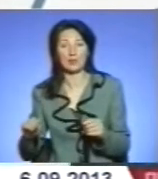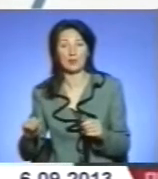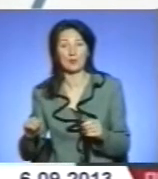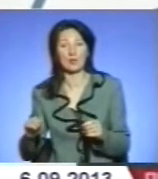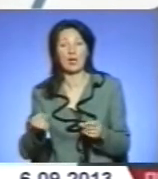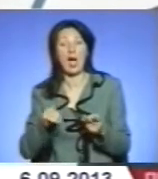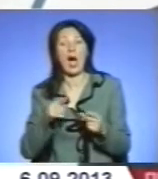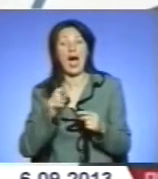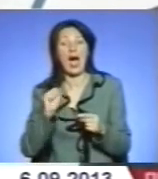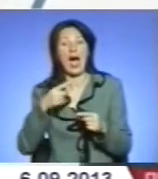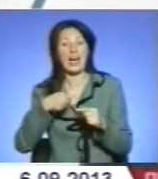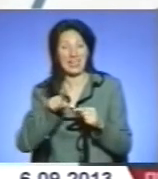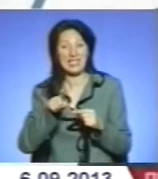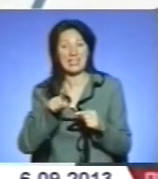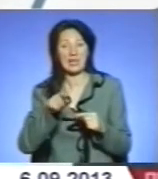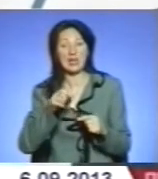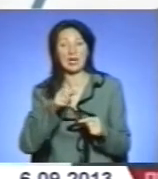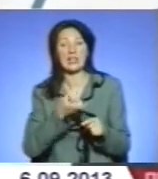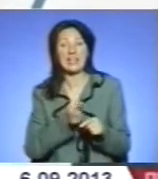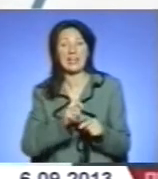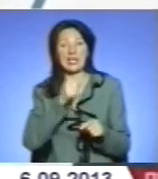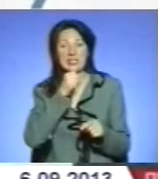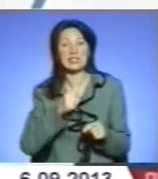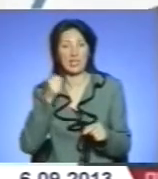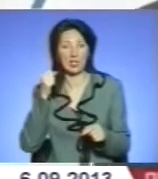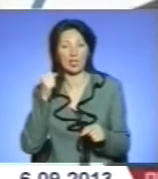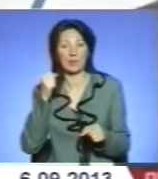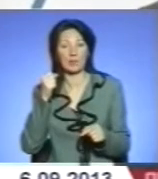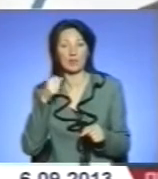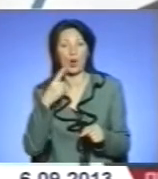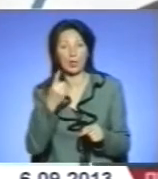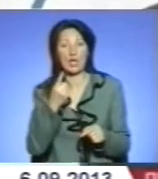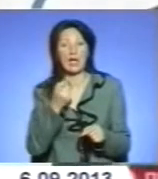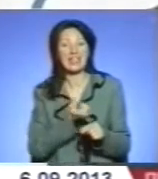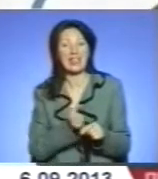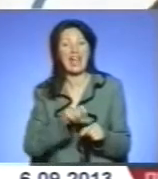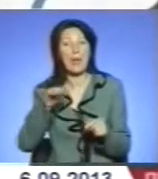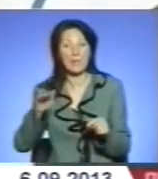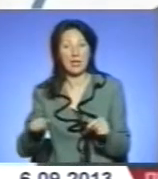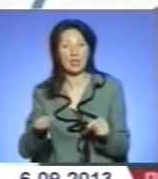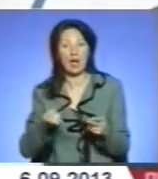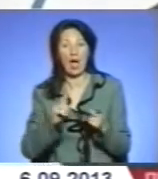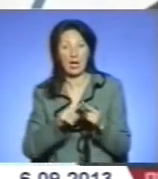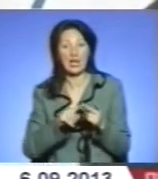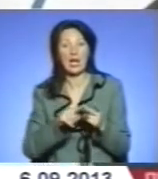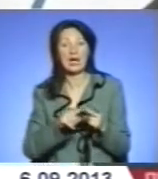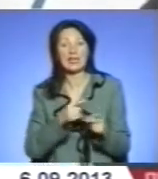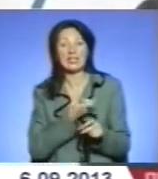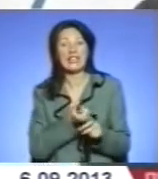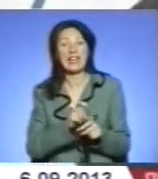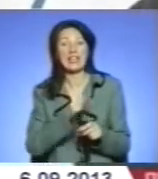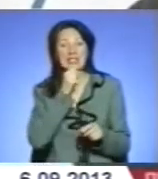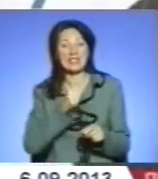а інша найстарша. Одна найменша, а ця найстарша.